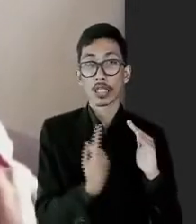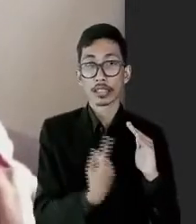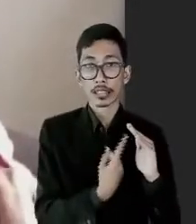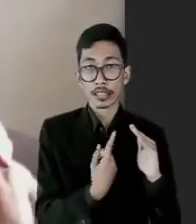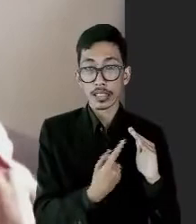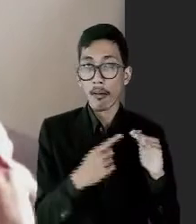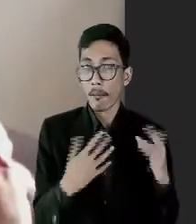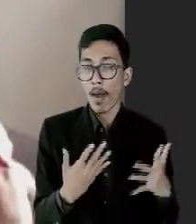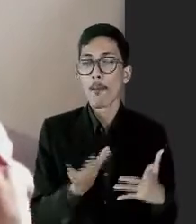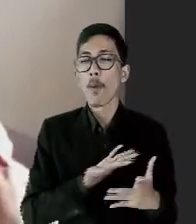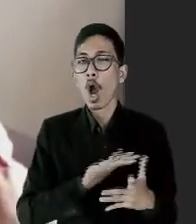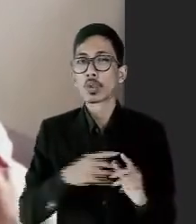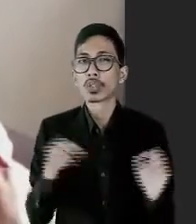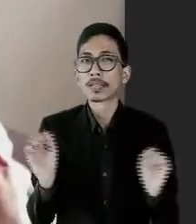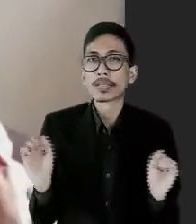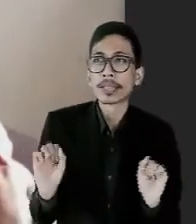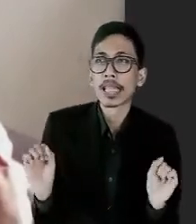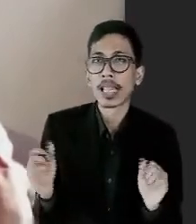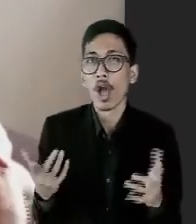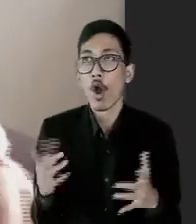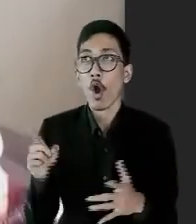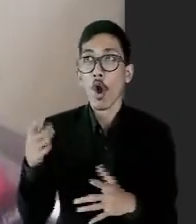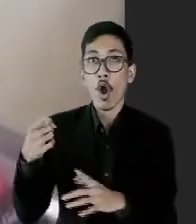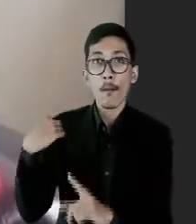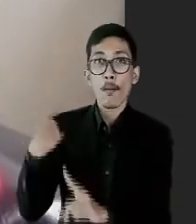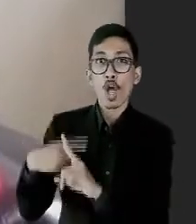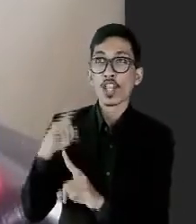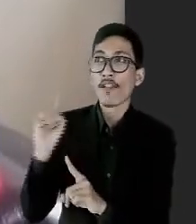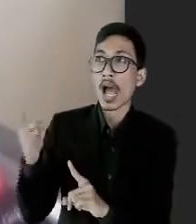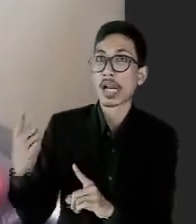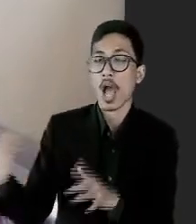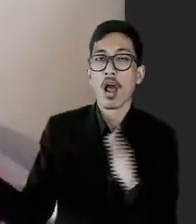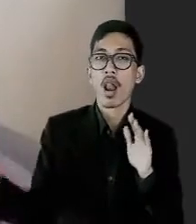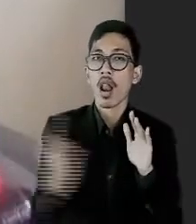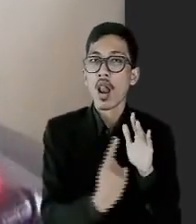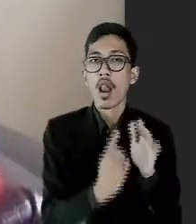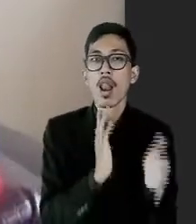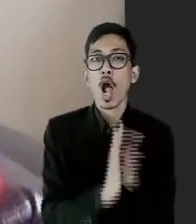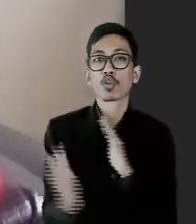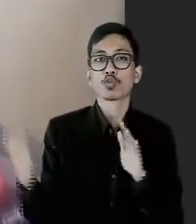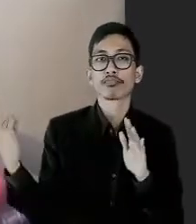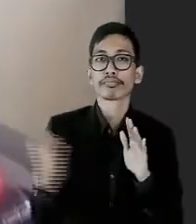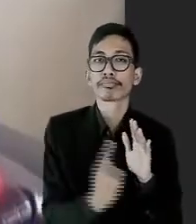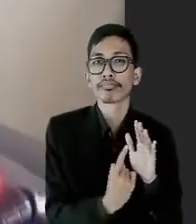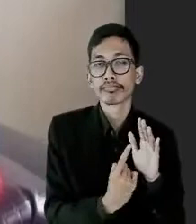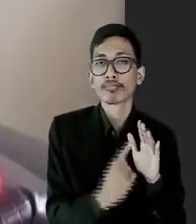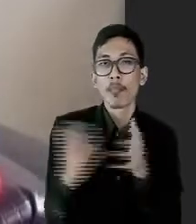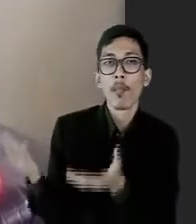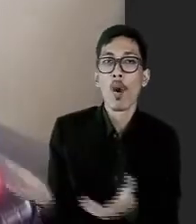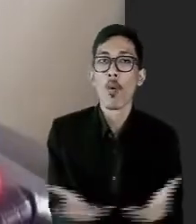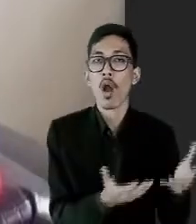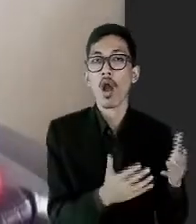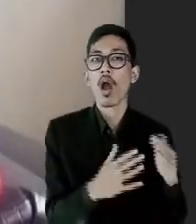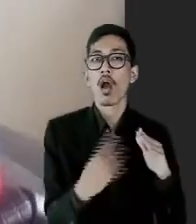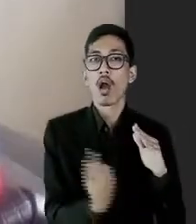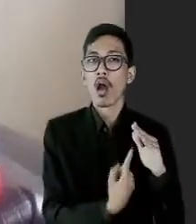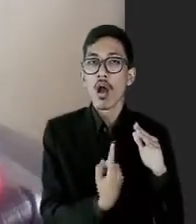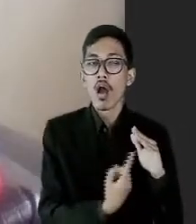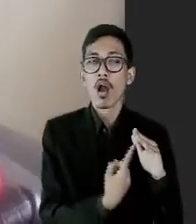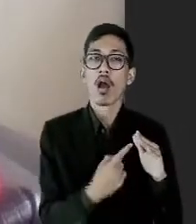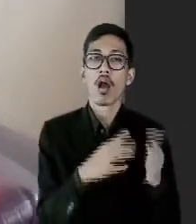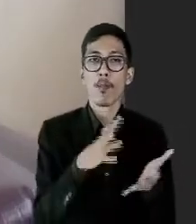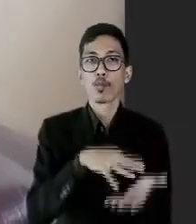pasien COVID-19 menjelang dan pada saat pelaksanaan PON 2021 berlangsung. Kemudian yang